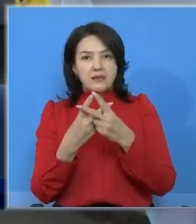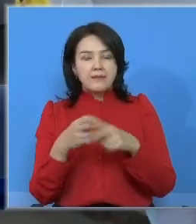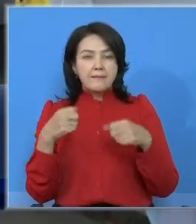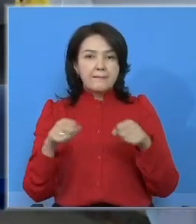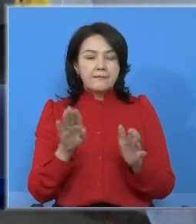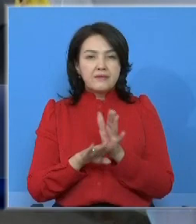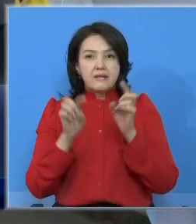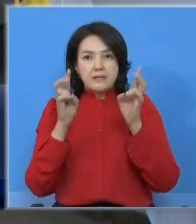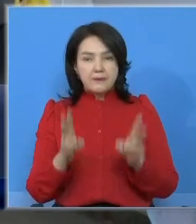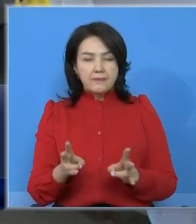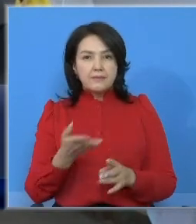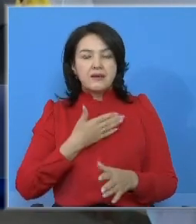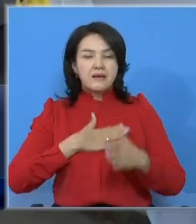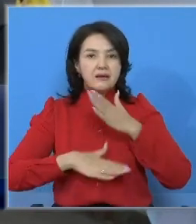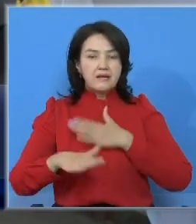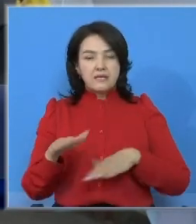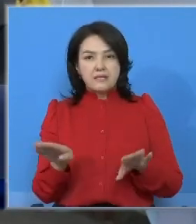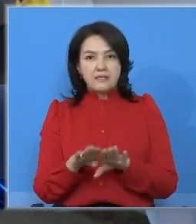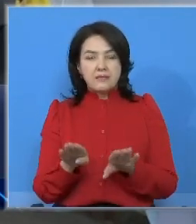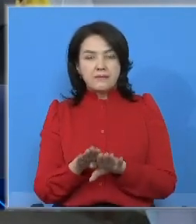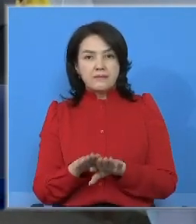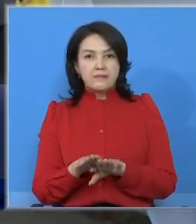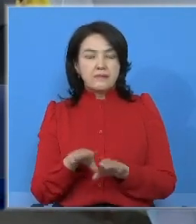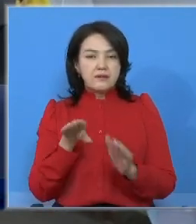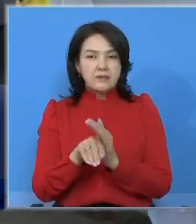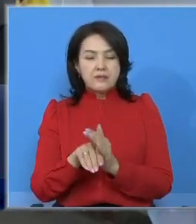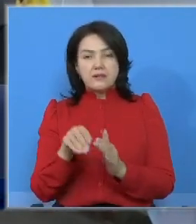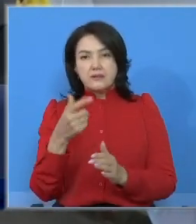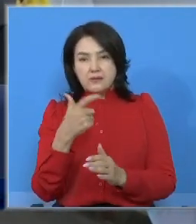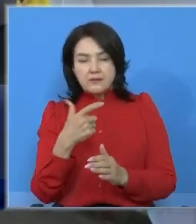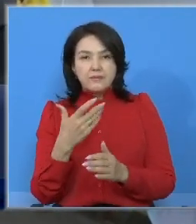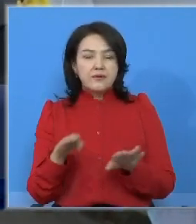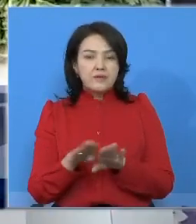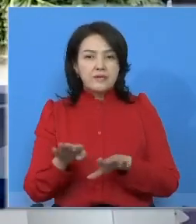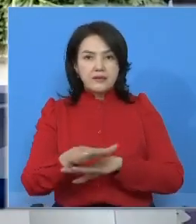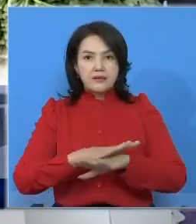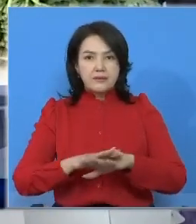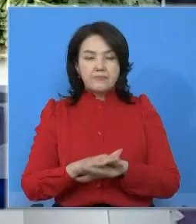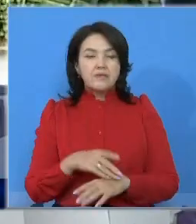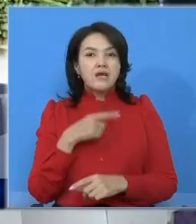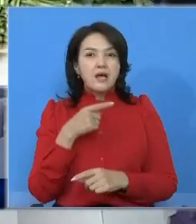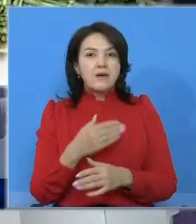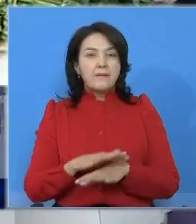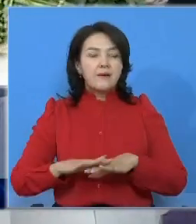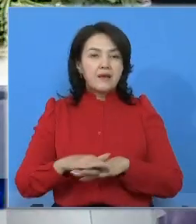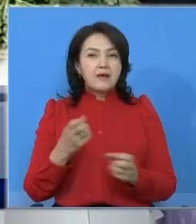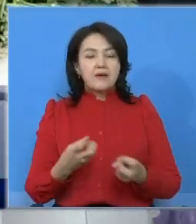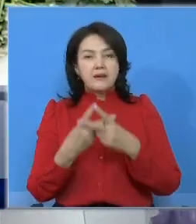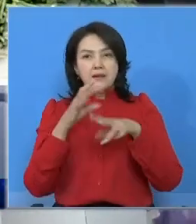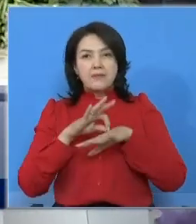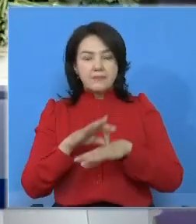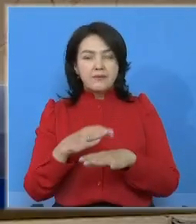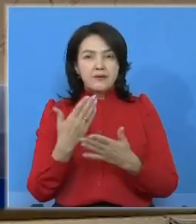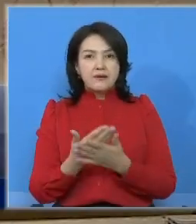продовольственной безопасности. Поэтому мы рады также вот еще раз внести свою лепту в этой ярмарке. Отметим, ярмарка в Астане